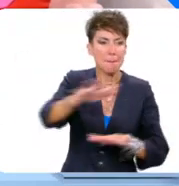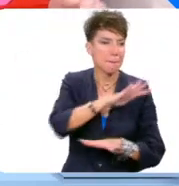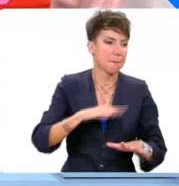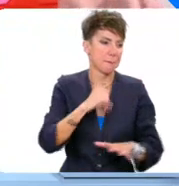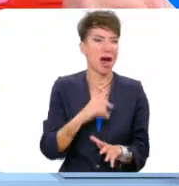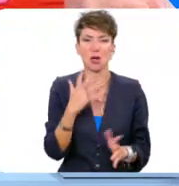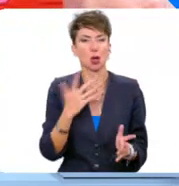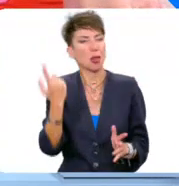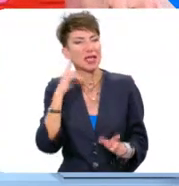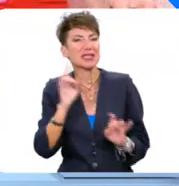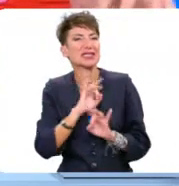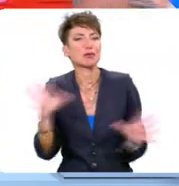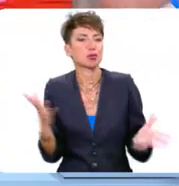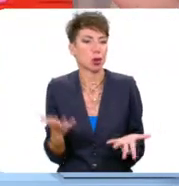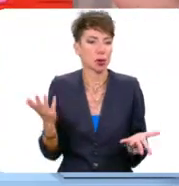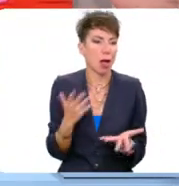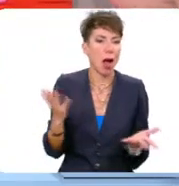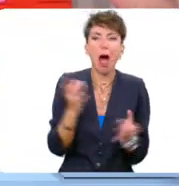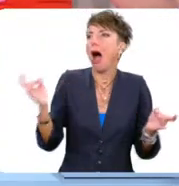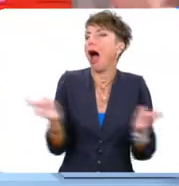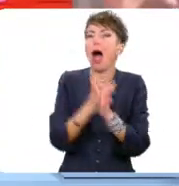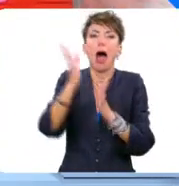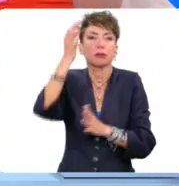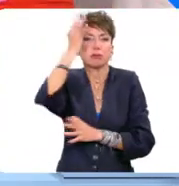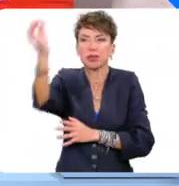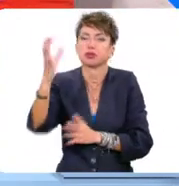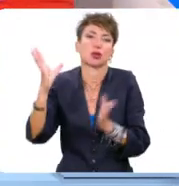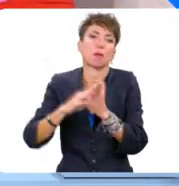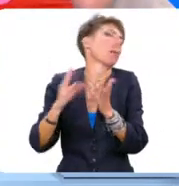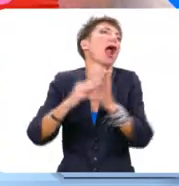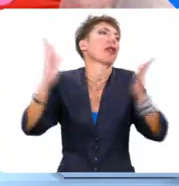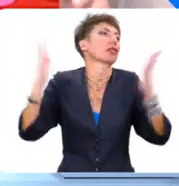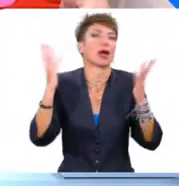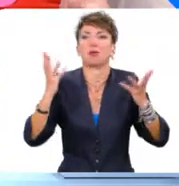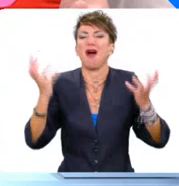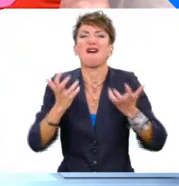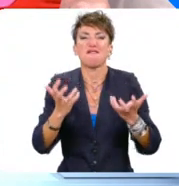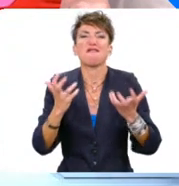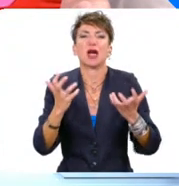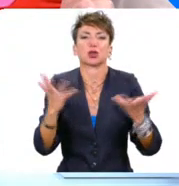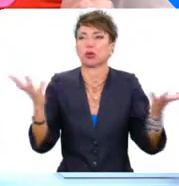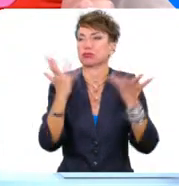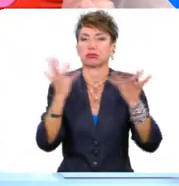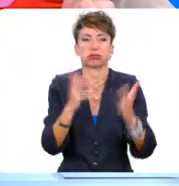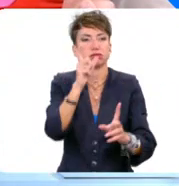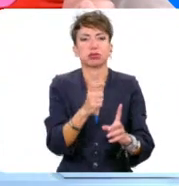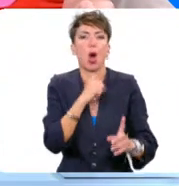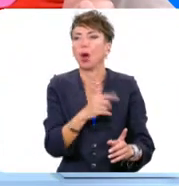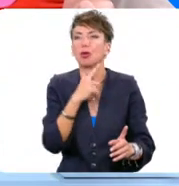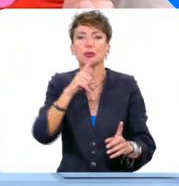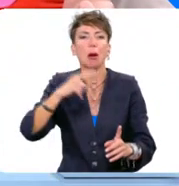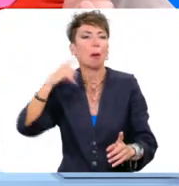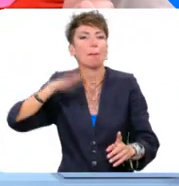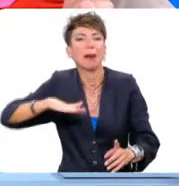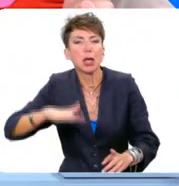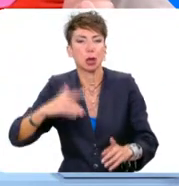μείνει εκεί ναι εάν δεν ξέρω εγώ τι ποιος έχει την ευθύνη για ένα έργο που είναι της περιφέρειας τα αντιπλημμυρικά έργα